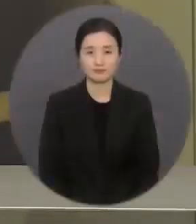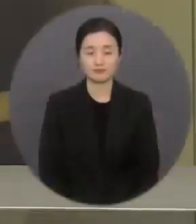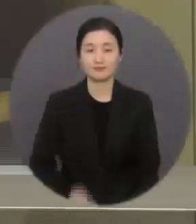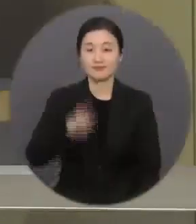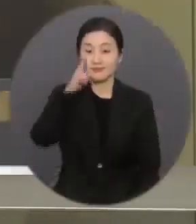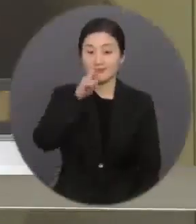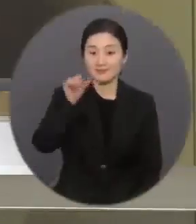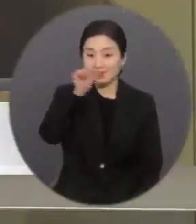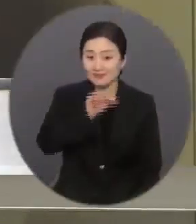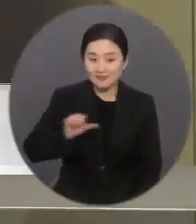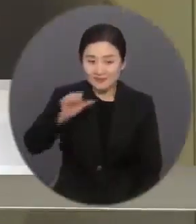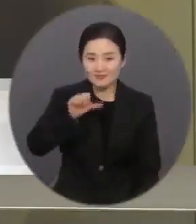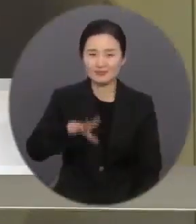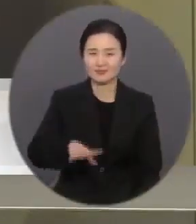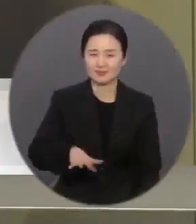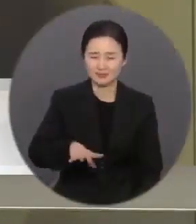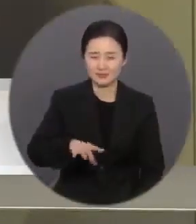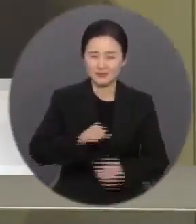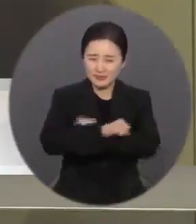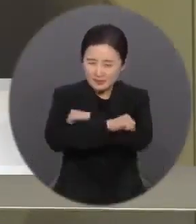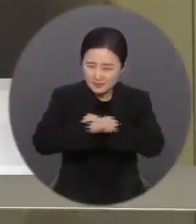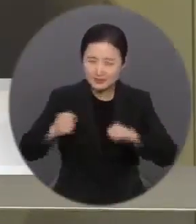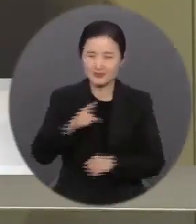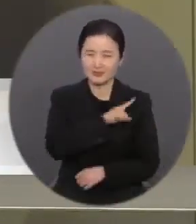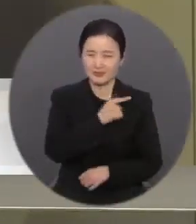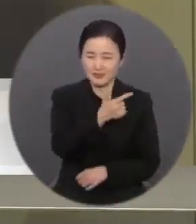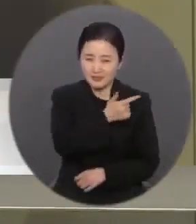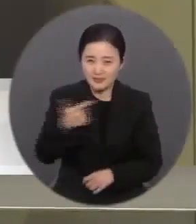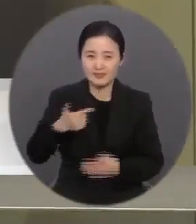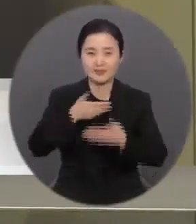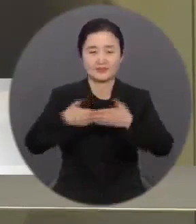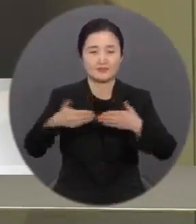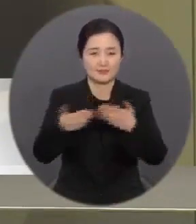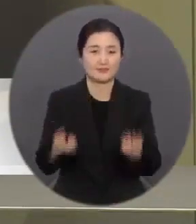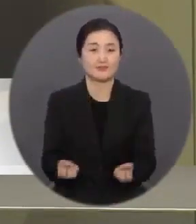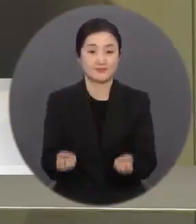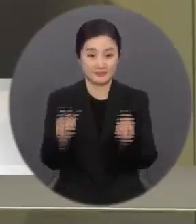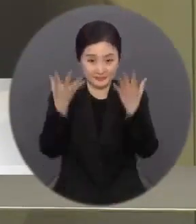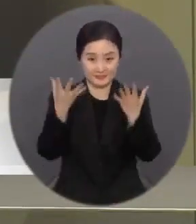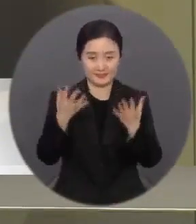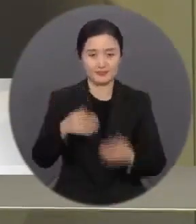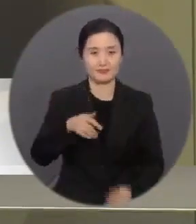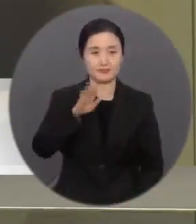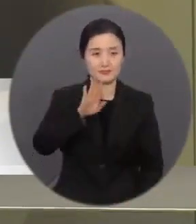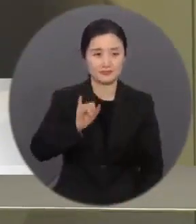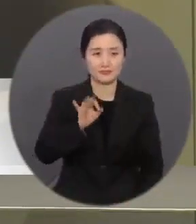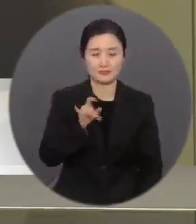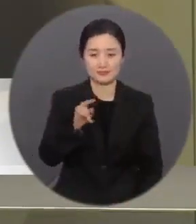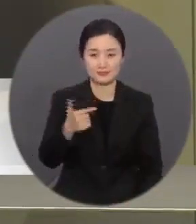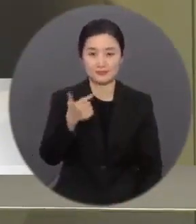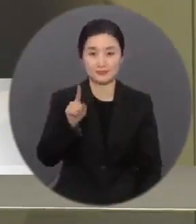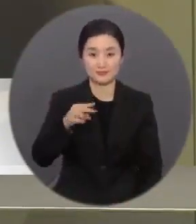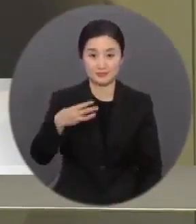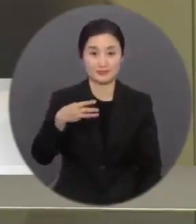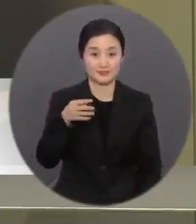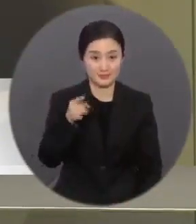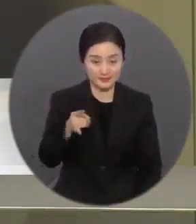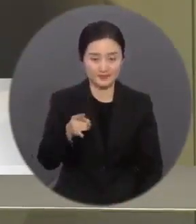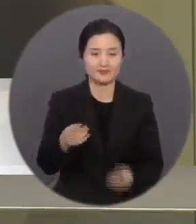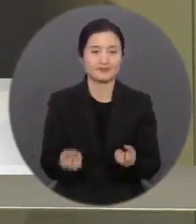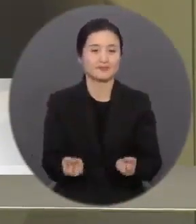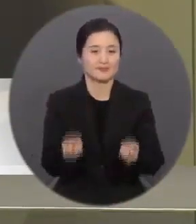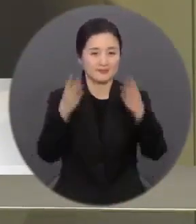아시아 최대 미술 축제로 자리한 광주 비엔날레가 프레스 오픈을 시작으로 석 달여간의 일정에 들어갔습니다.